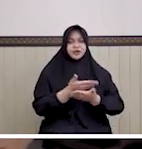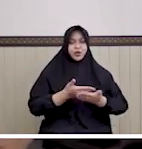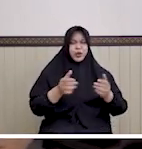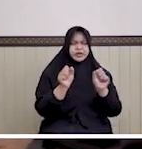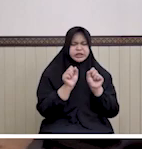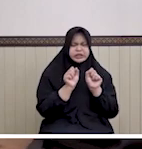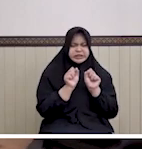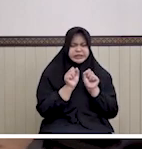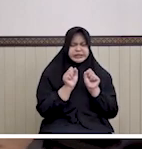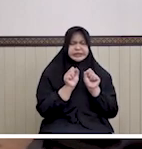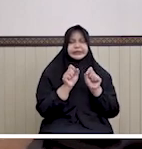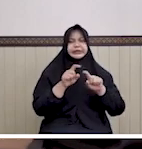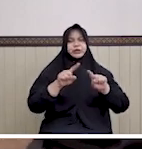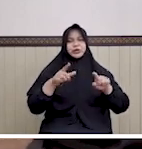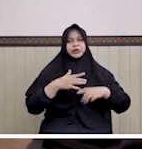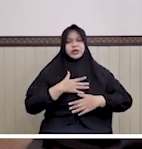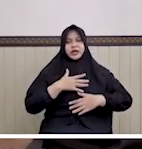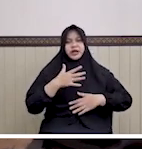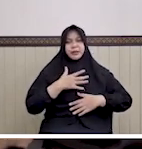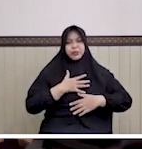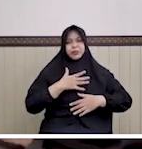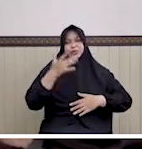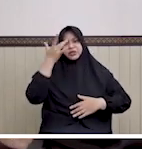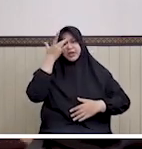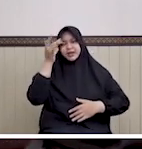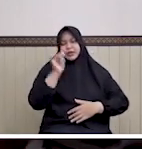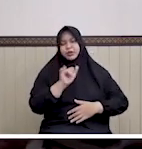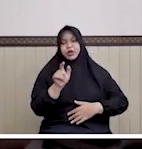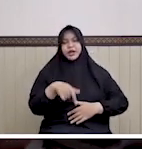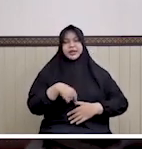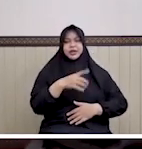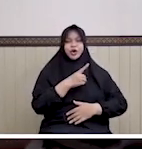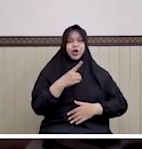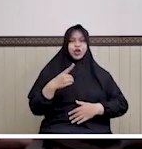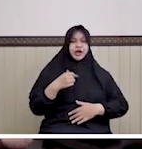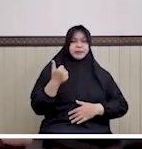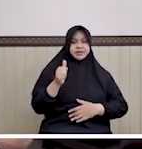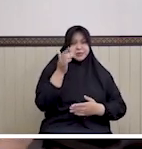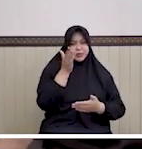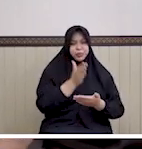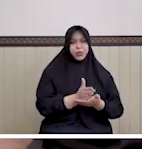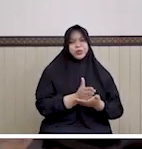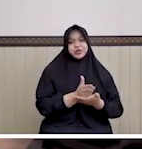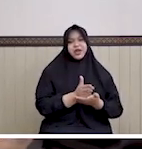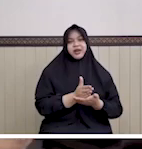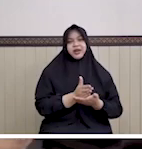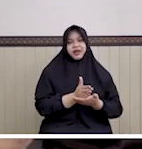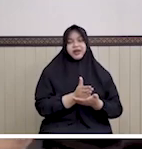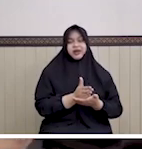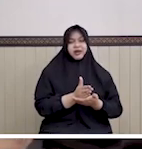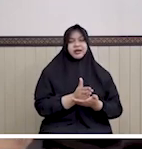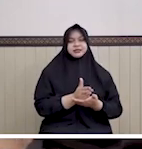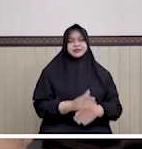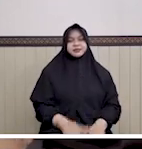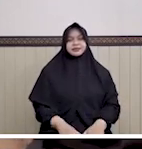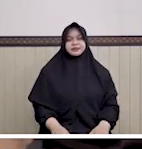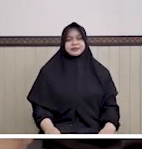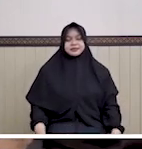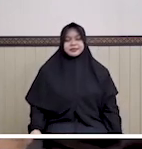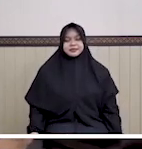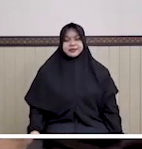dingin kemudian kambuh itu kemudian bersamaan seperti itu nanti dokter yang akan bisa kok mendeteksi sehingga ke